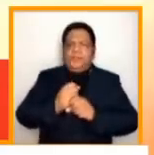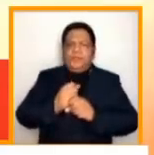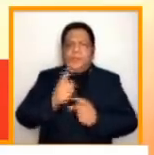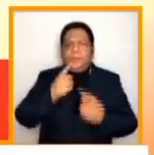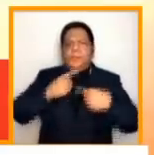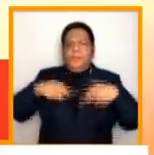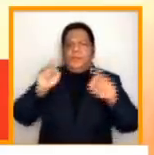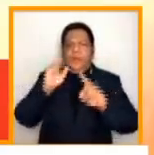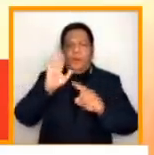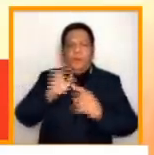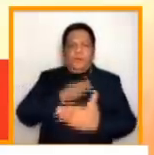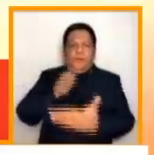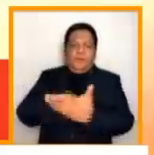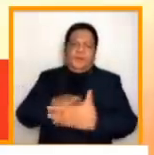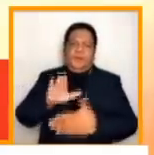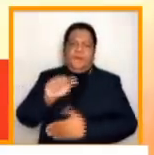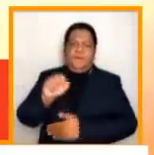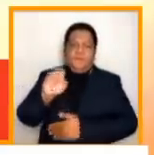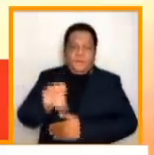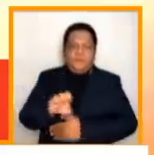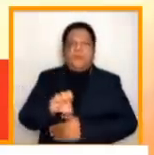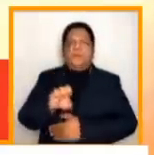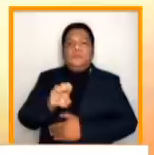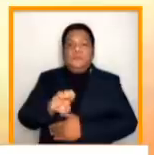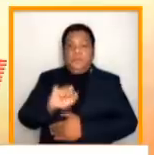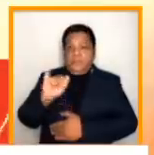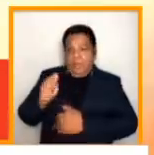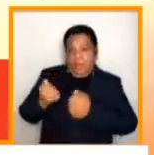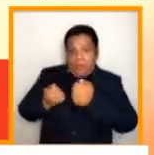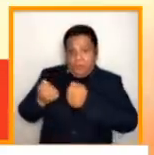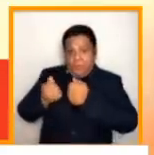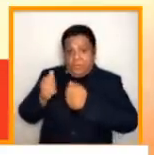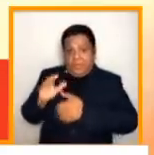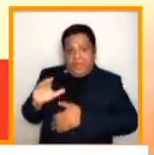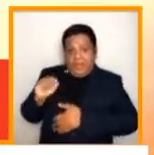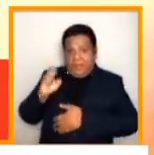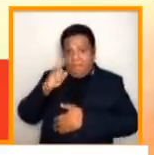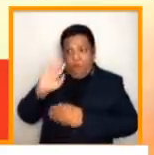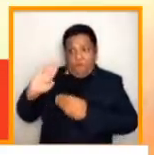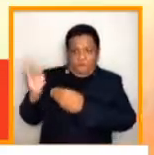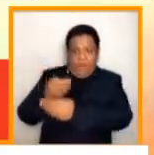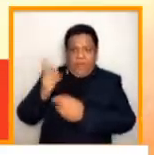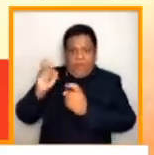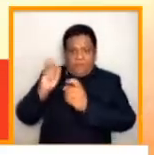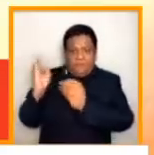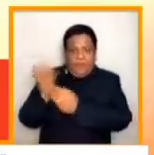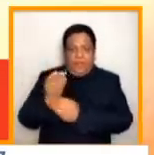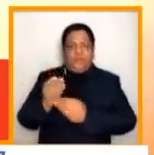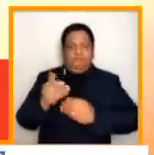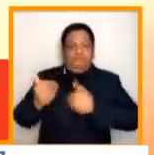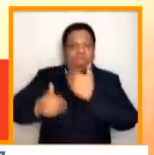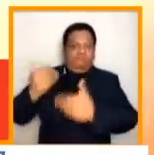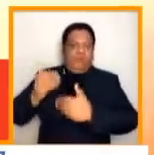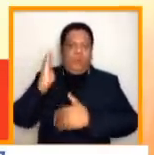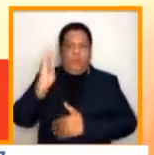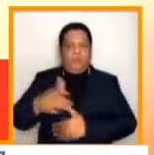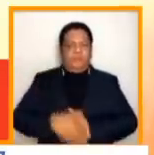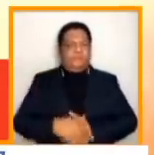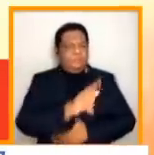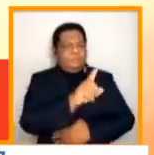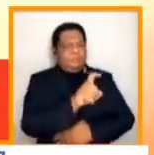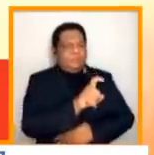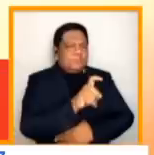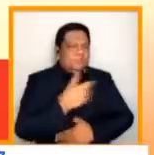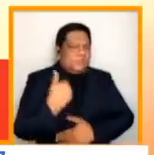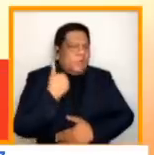po sa criminal case at doon naman sa administrative case ay para naman matanggal kaagad siya sa serbisyo. Meron bang magiging pagbabago